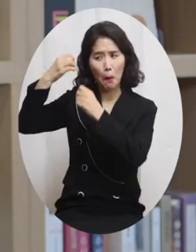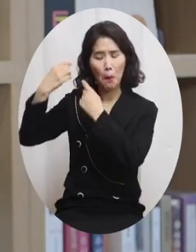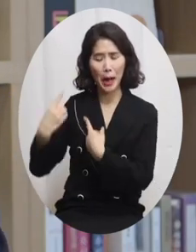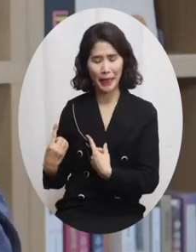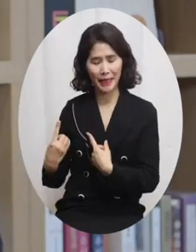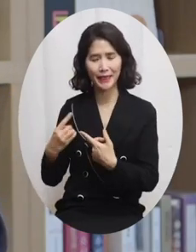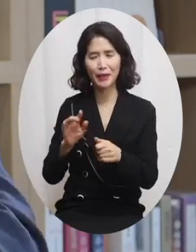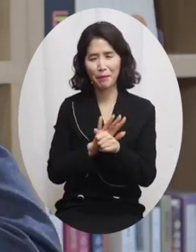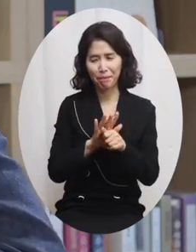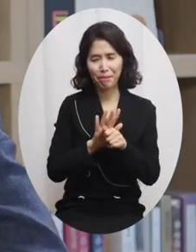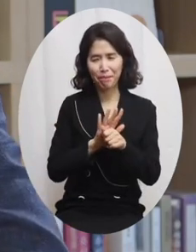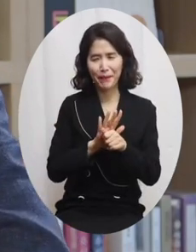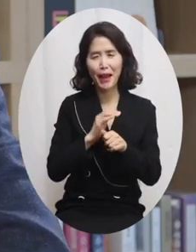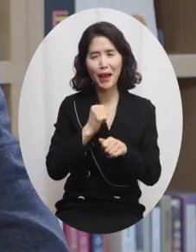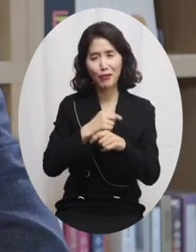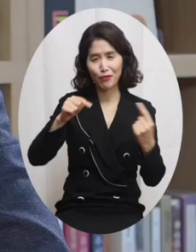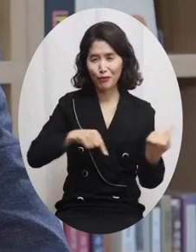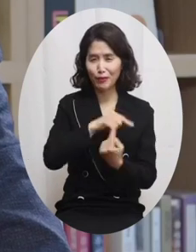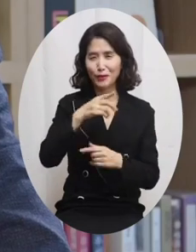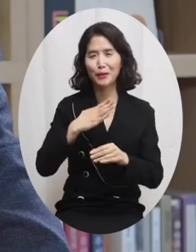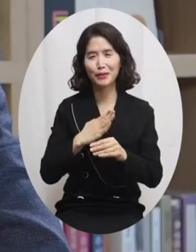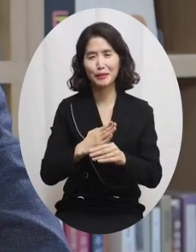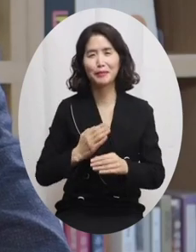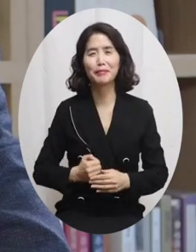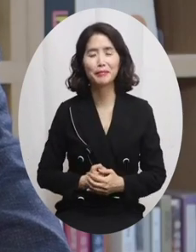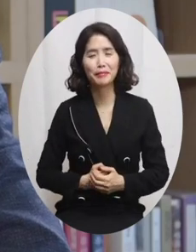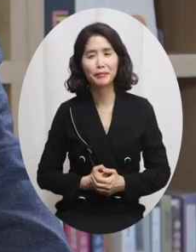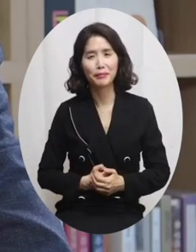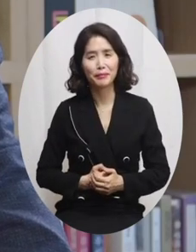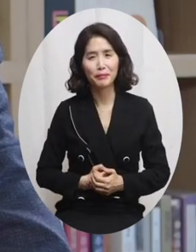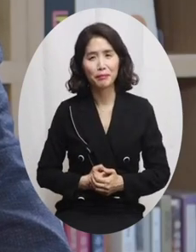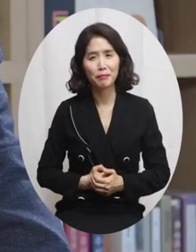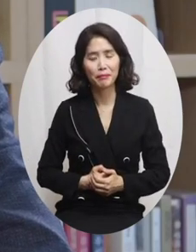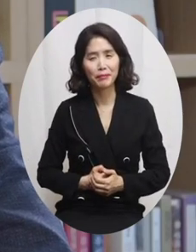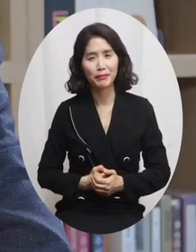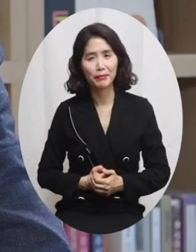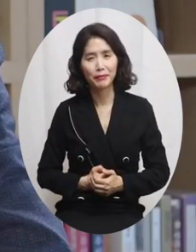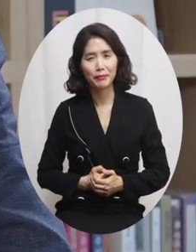이제 해드리도록 저희가 그렇게 하고 있죠. 그래서 그 어떻게 보면